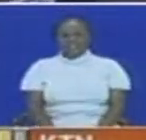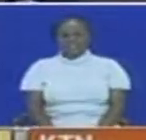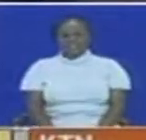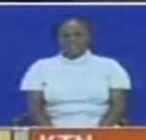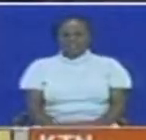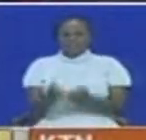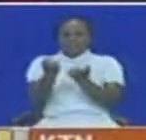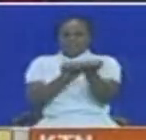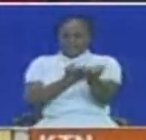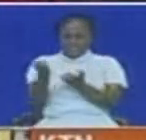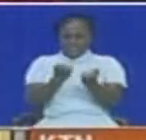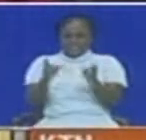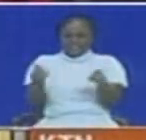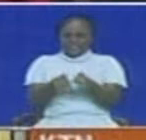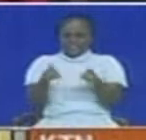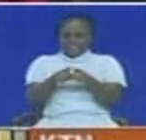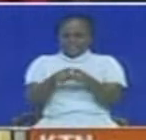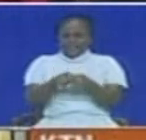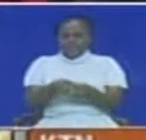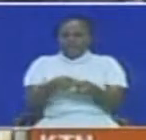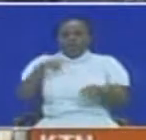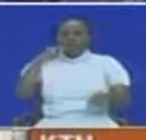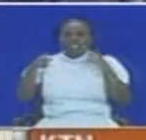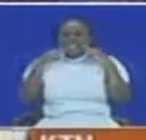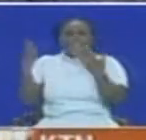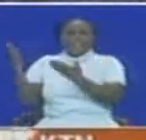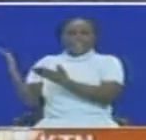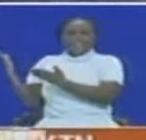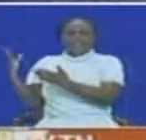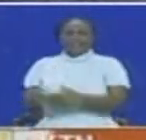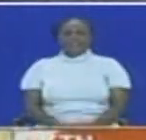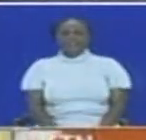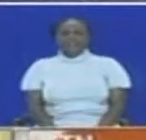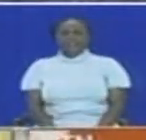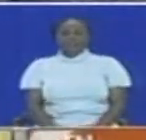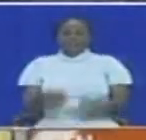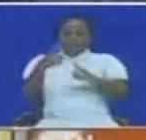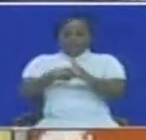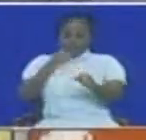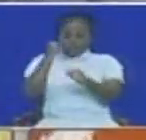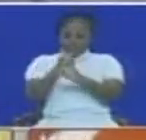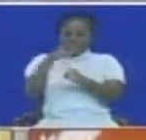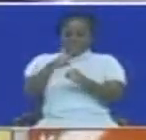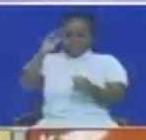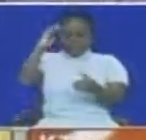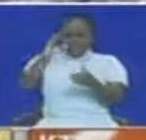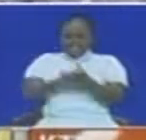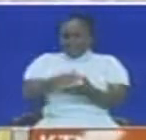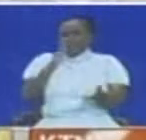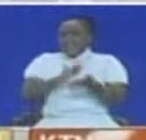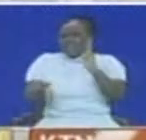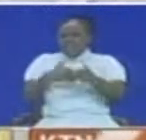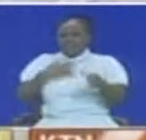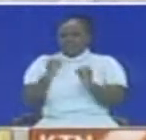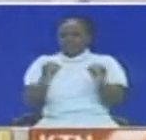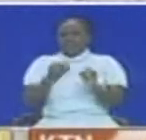na biashara kama mkahawa zinazoonekana mbele ya vibanda hivi. Watokapo huwa hawaamini kwamba wameachwa patupu.